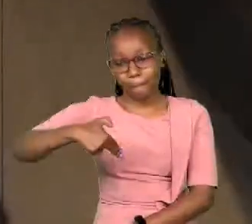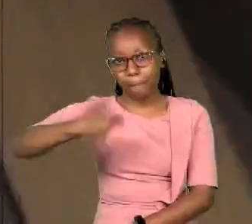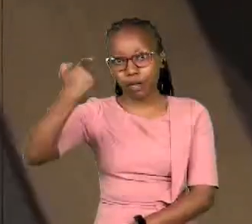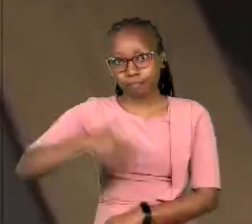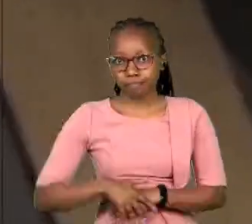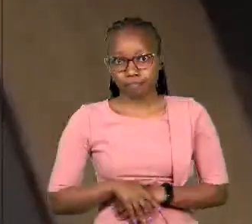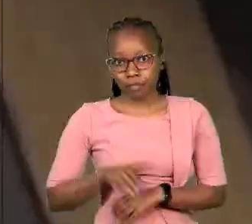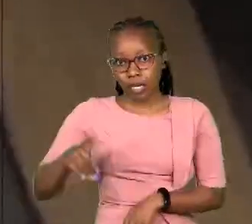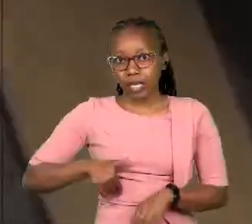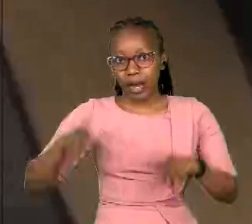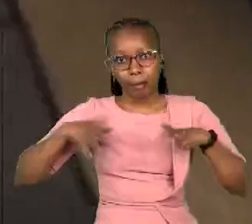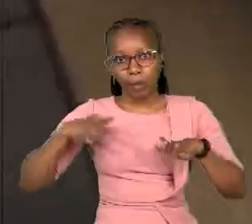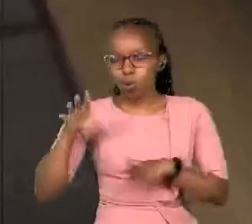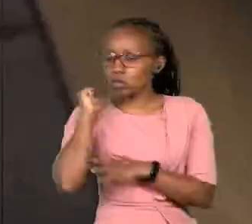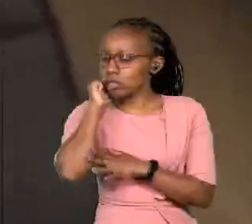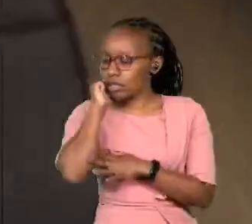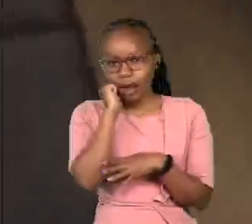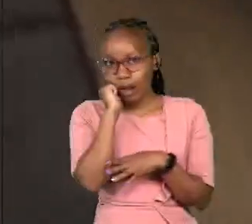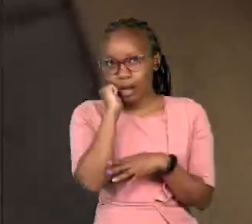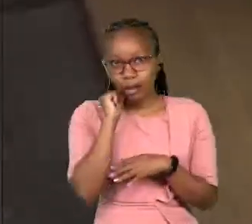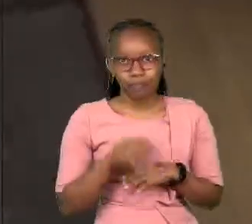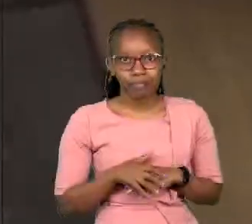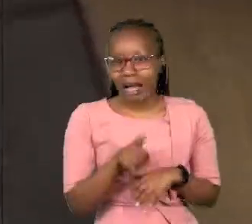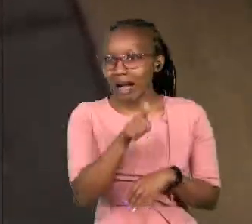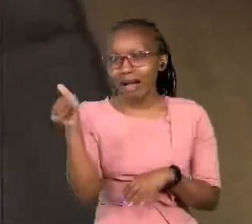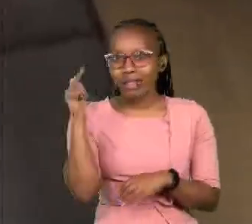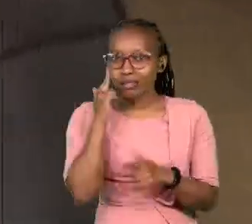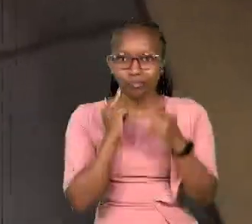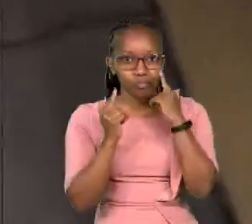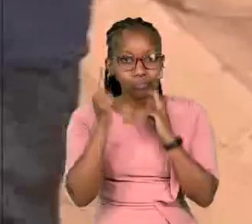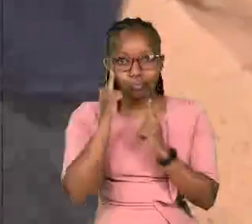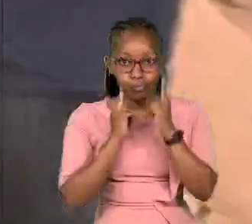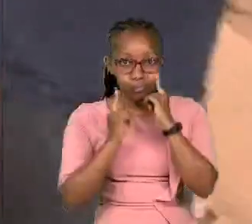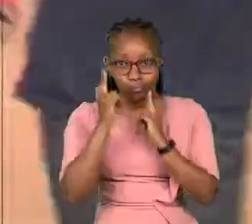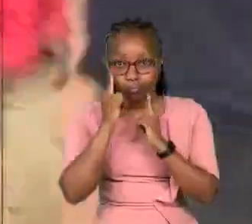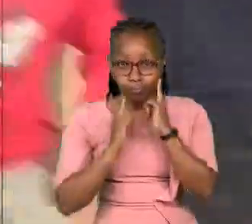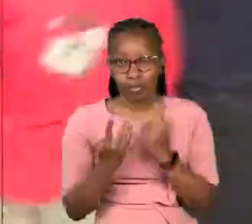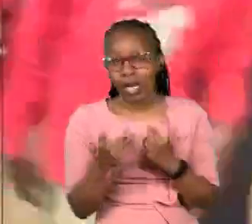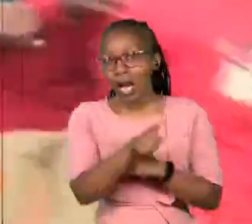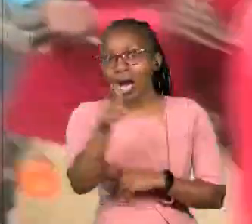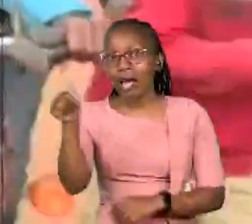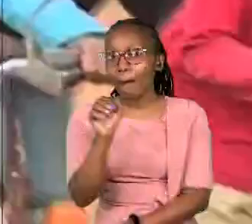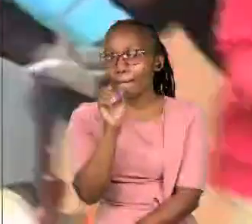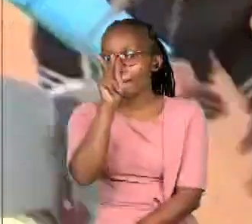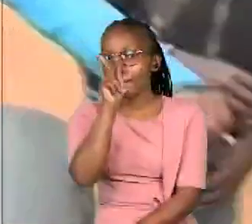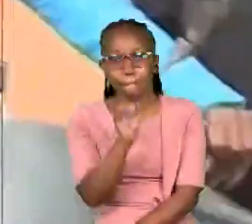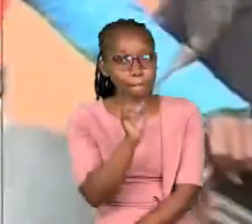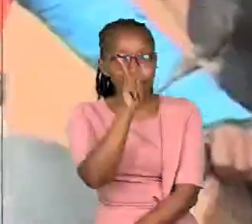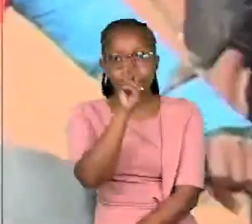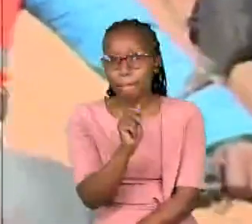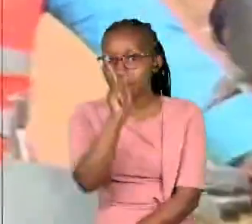hapa wanahuzunika mno. Wengine wametokwa na machozi. Wengine wanapiga mayowe ya kushtuliwa na